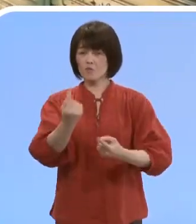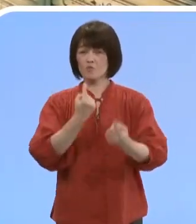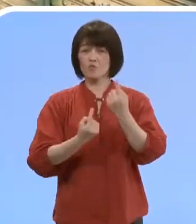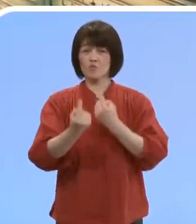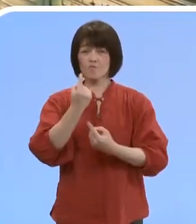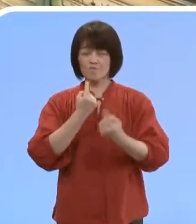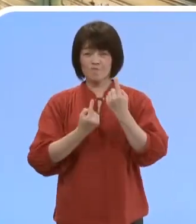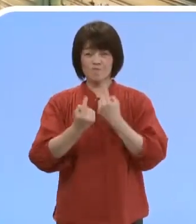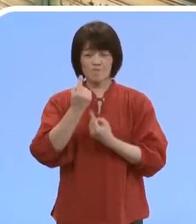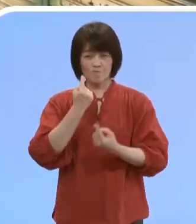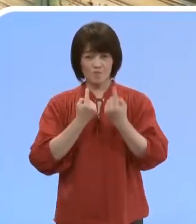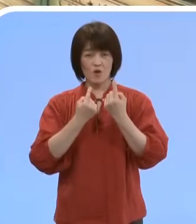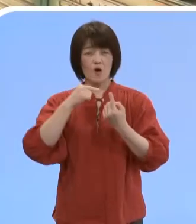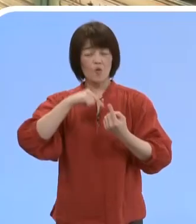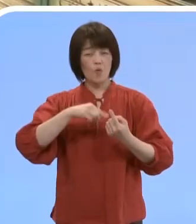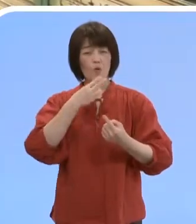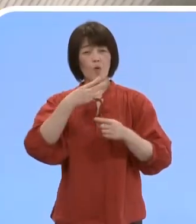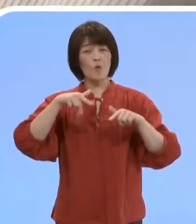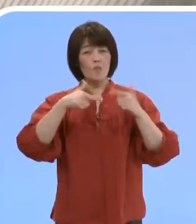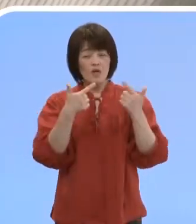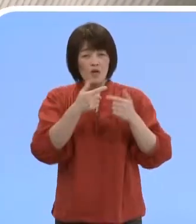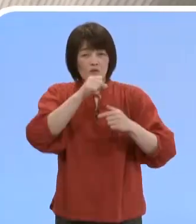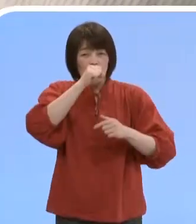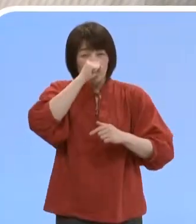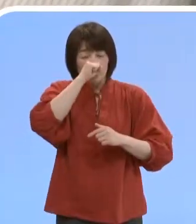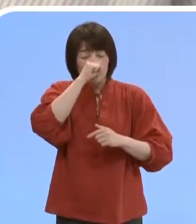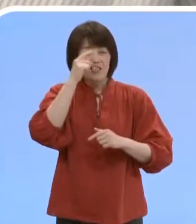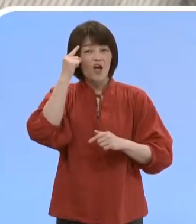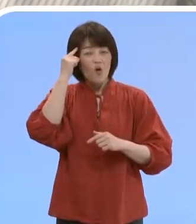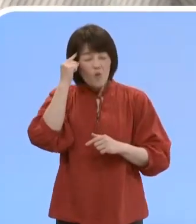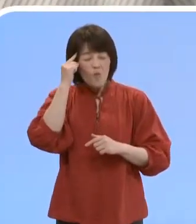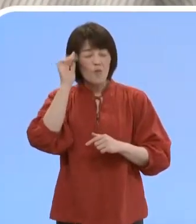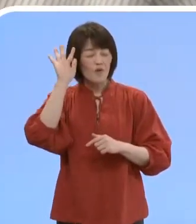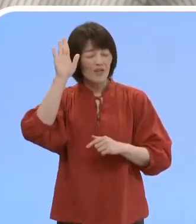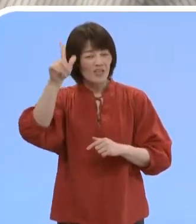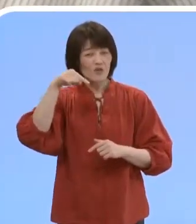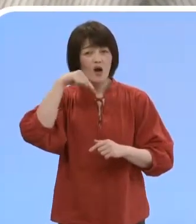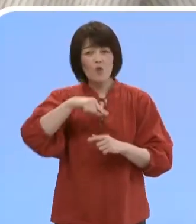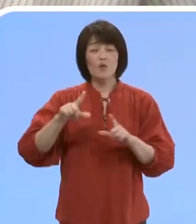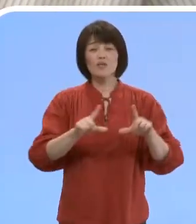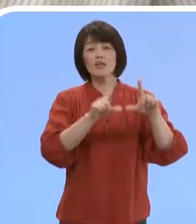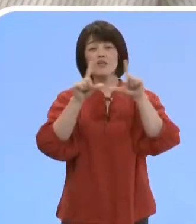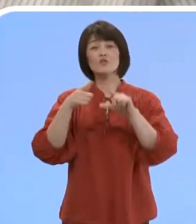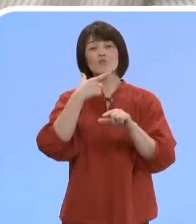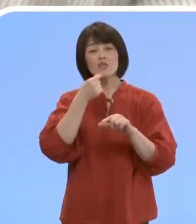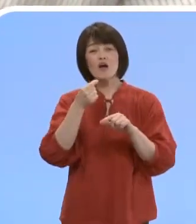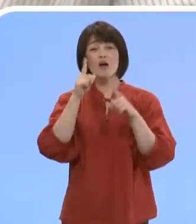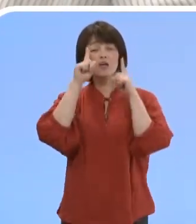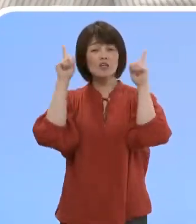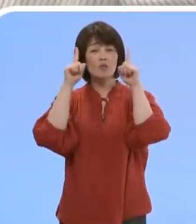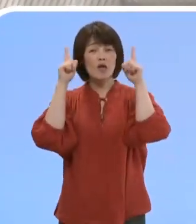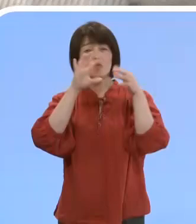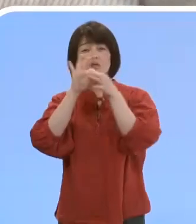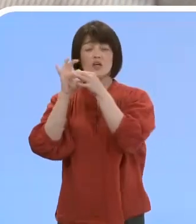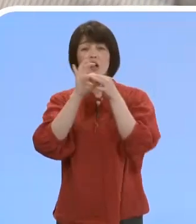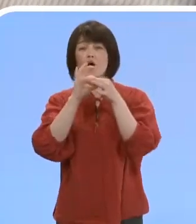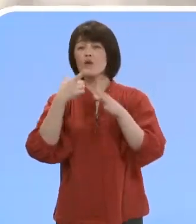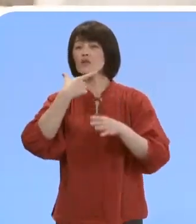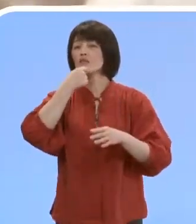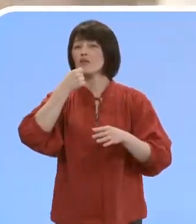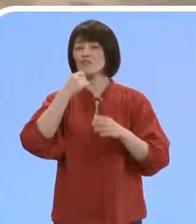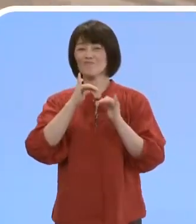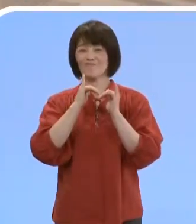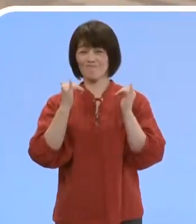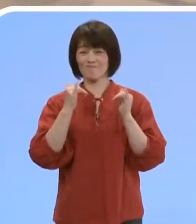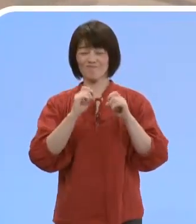いいな、これから私もミキでずっと住みたいな、でなんか私も困難に関わってなんかしたいなと、そういう人がどん